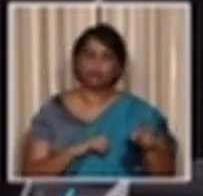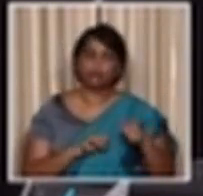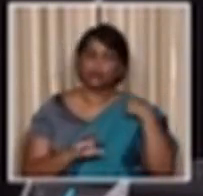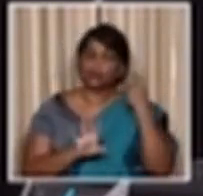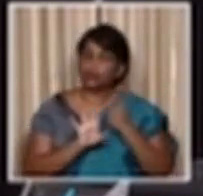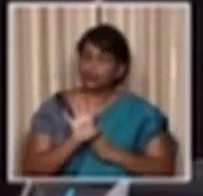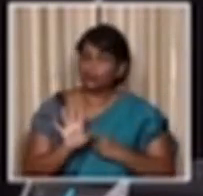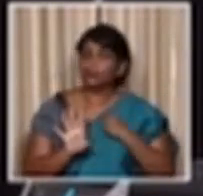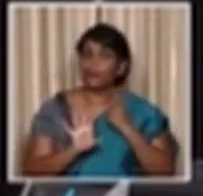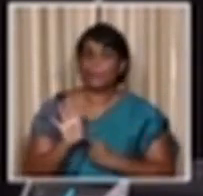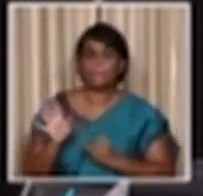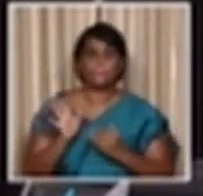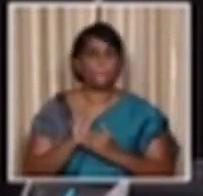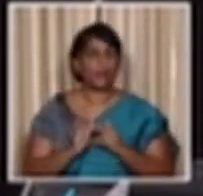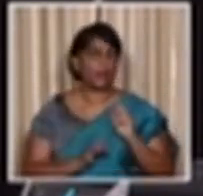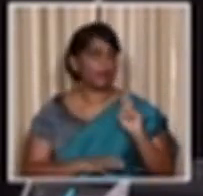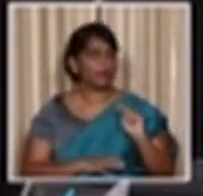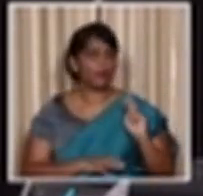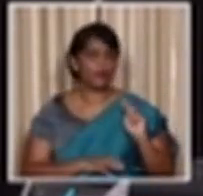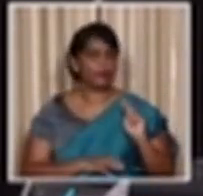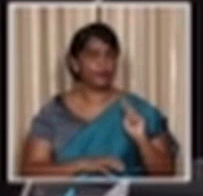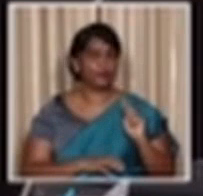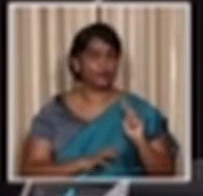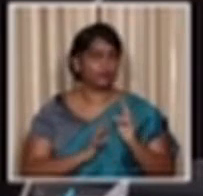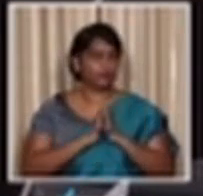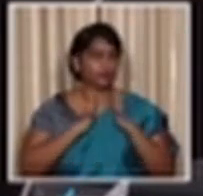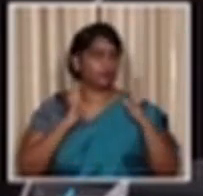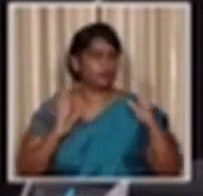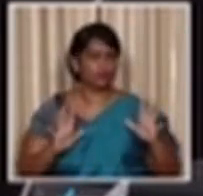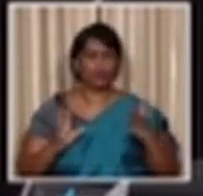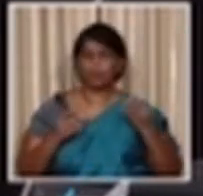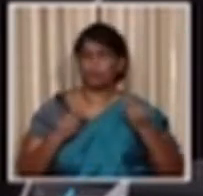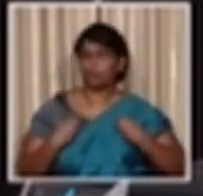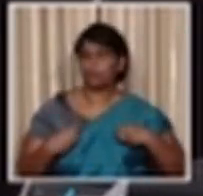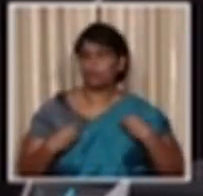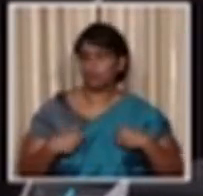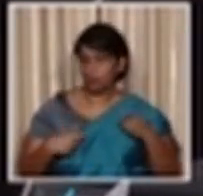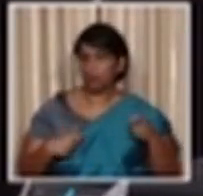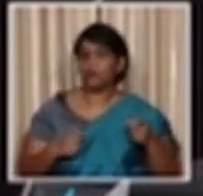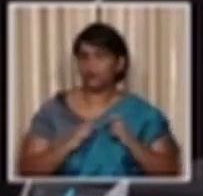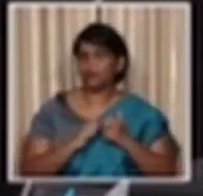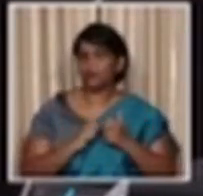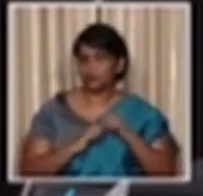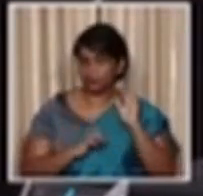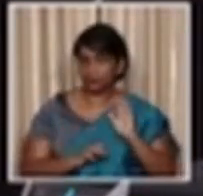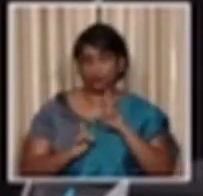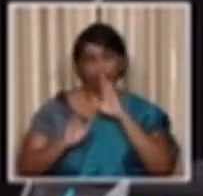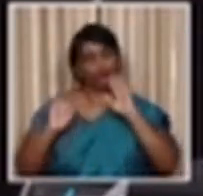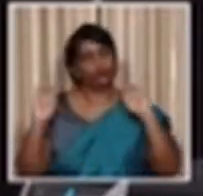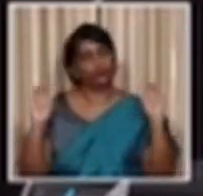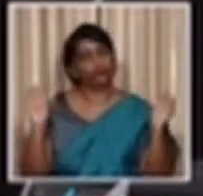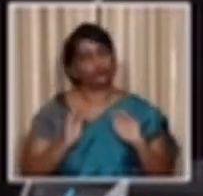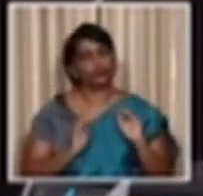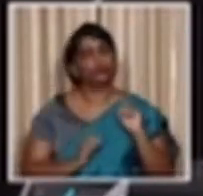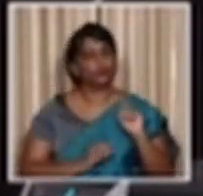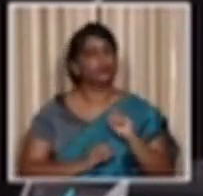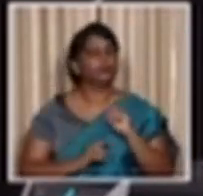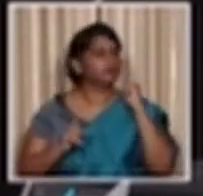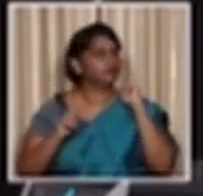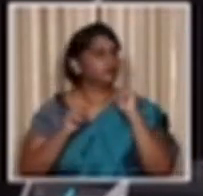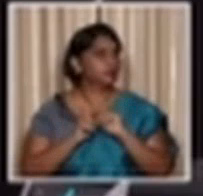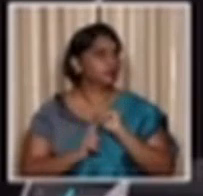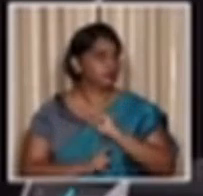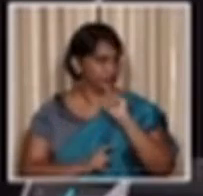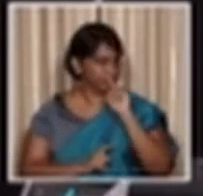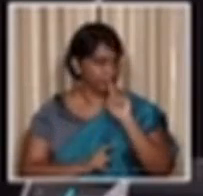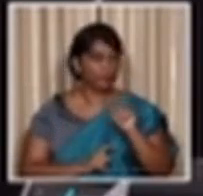වාර්ෂිකව බිලියන 20කට ප්‍රමාණයකට ආසන්න ප්‍රමාණයකට මේ හානිය සිද්ධ වෙනවා කියලා දල වශයෙන් මේ පිළිබඳව කරුණු